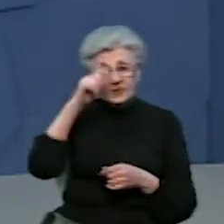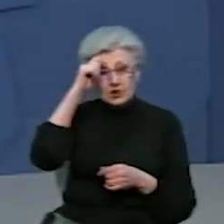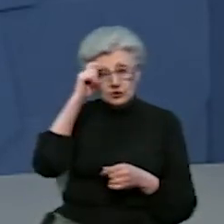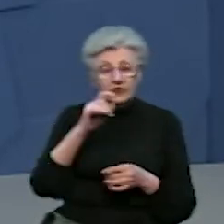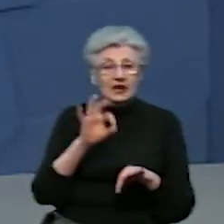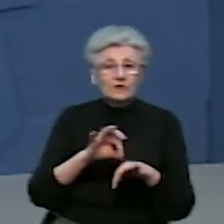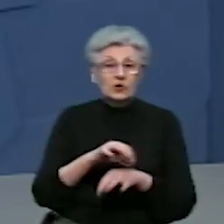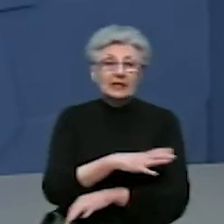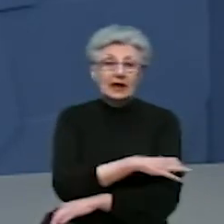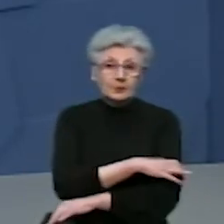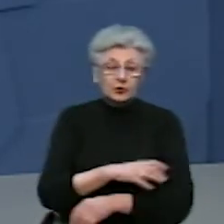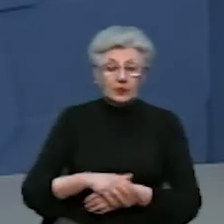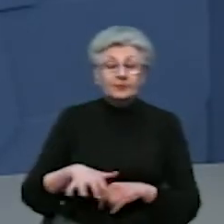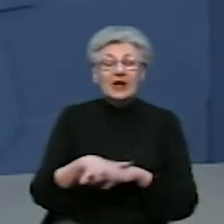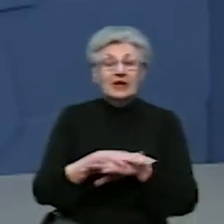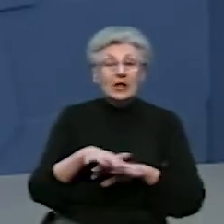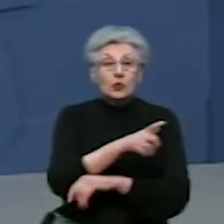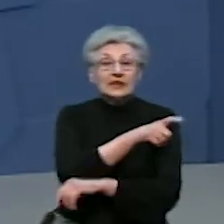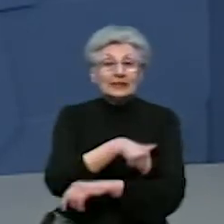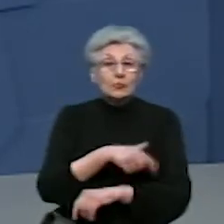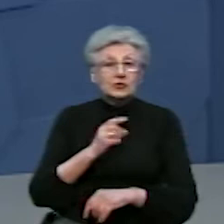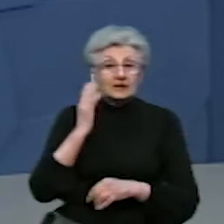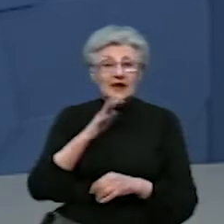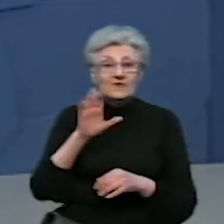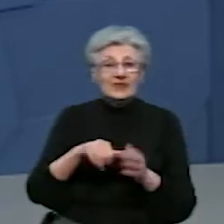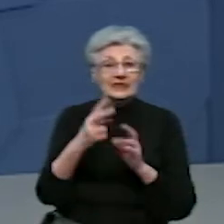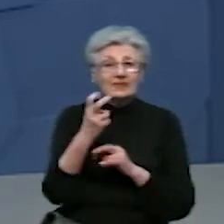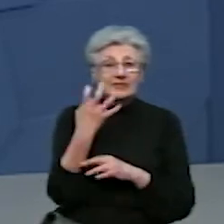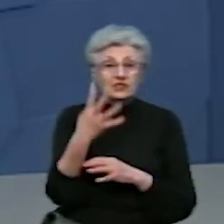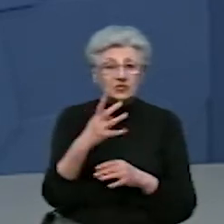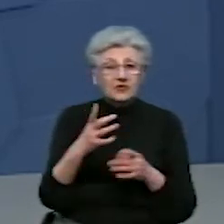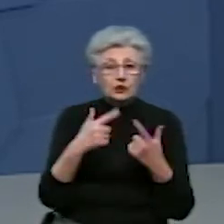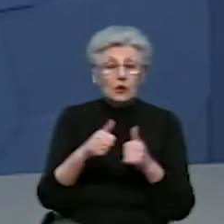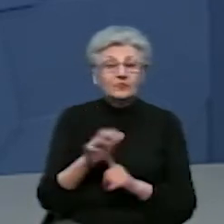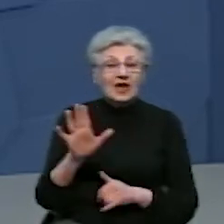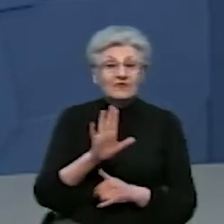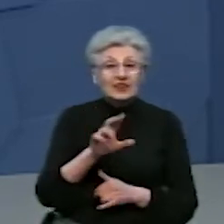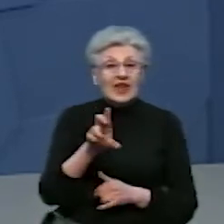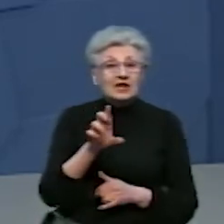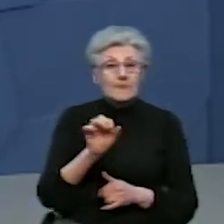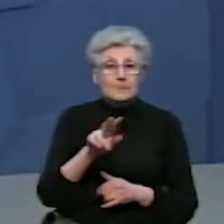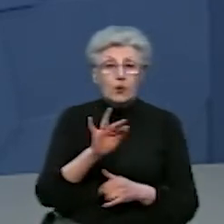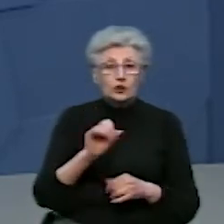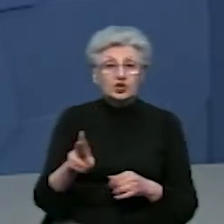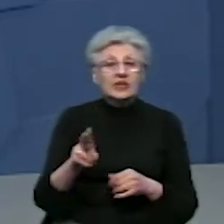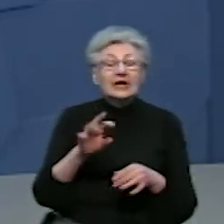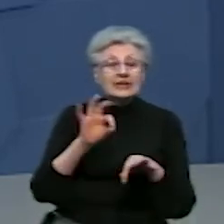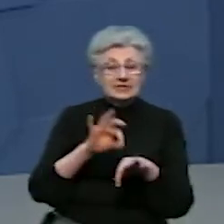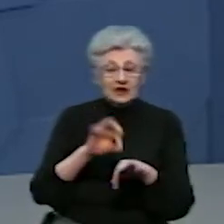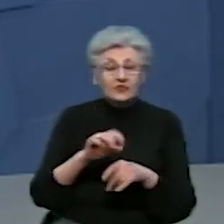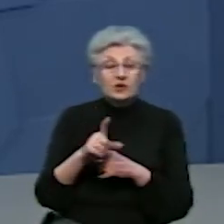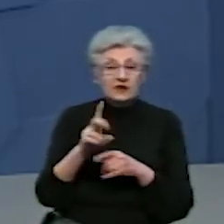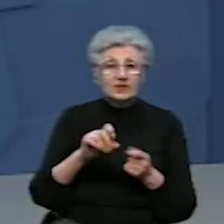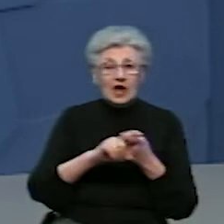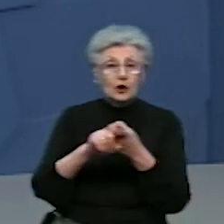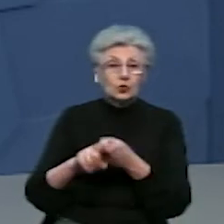гіпертонію. Народний депутат з Буковини від 204-го округу Валерій Божик захворів на COVID-19. У апараті Верховної